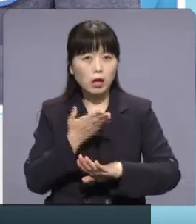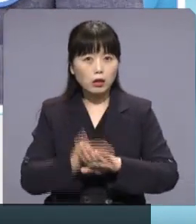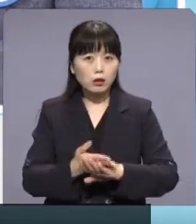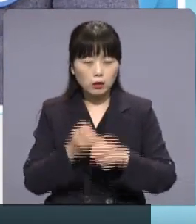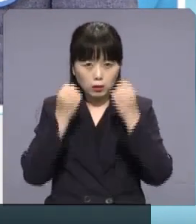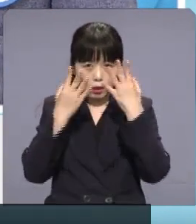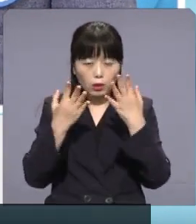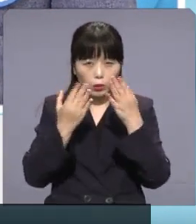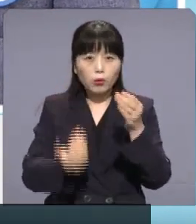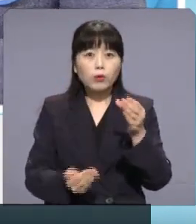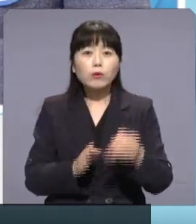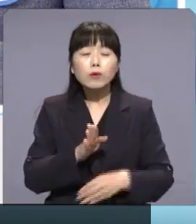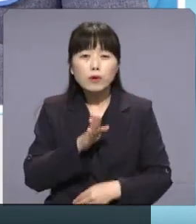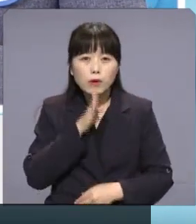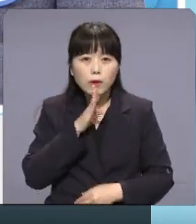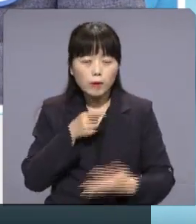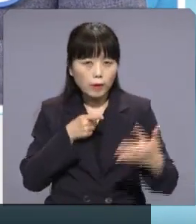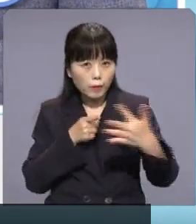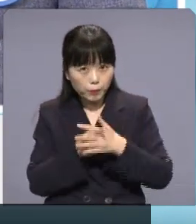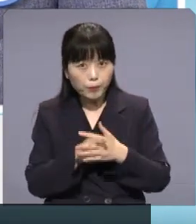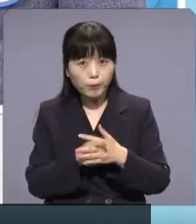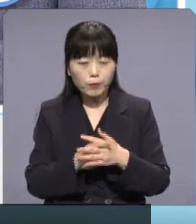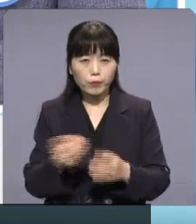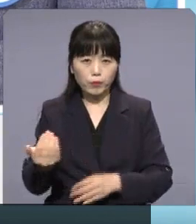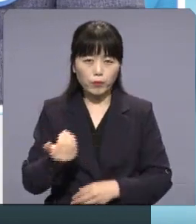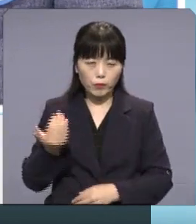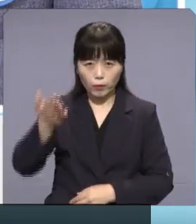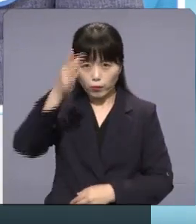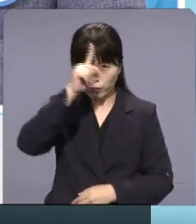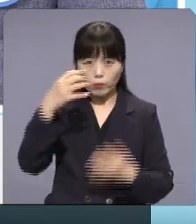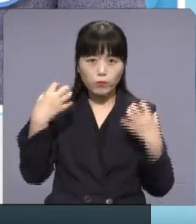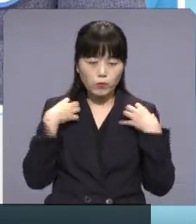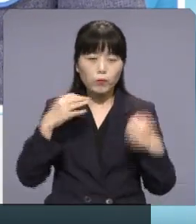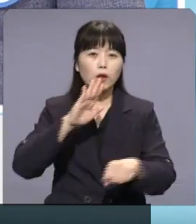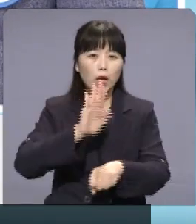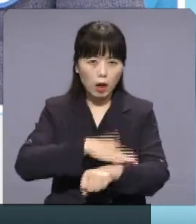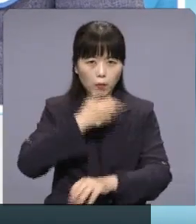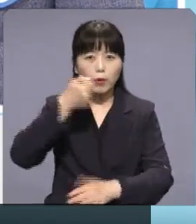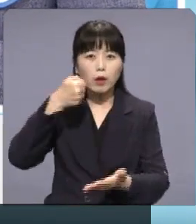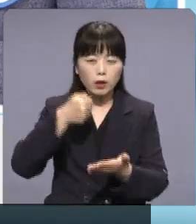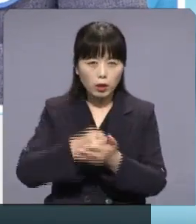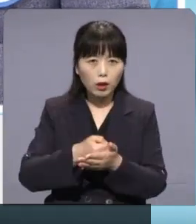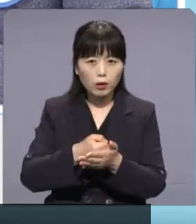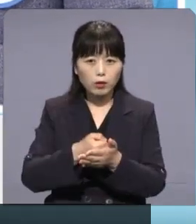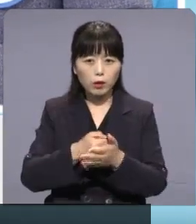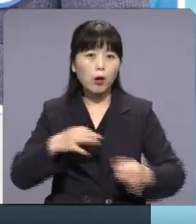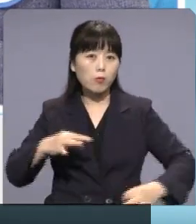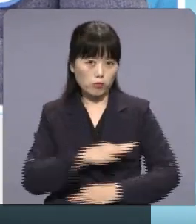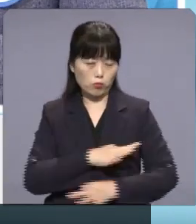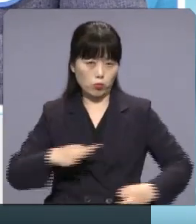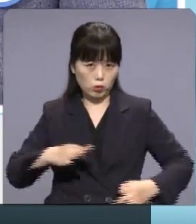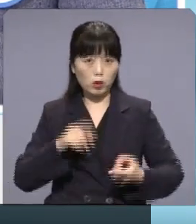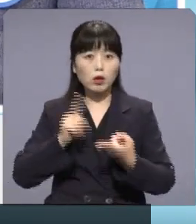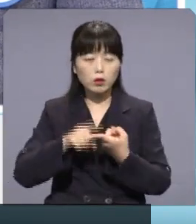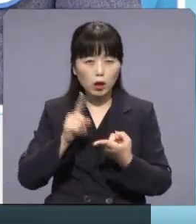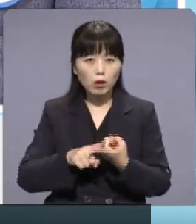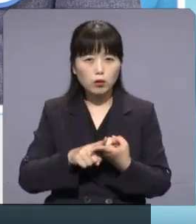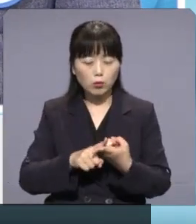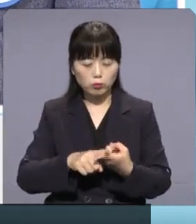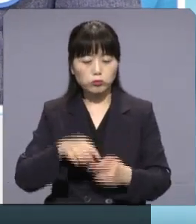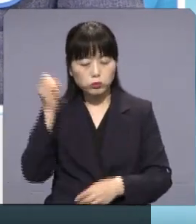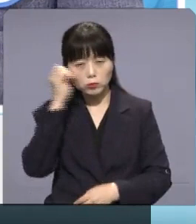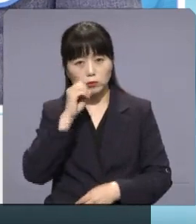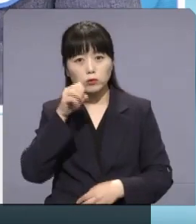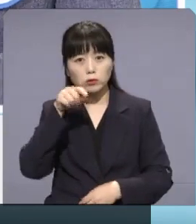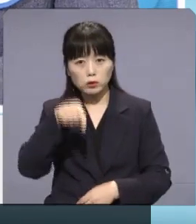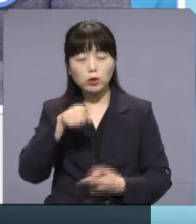새로운 사실이 드러나고 예. 전 정권의 뭐 여러 가지 잘못된 결정, 비위 뭐 이런 것들이 있으면 그거대로 처리하면